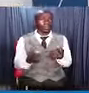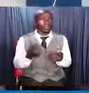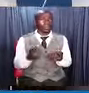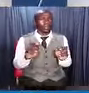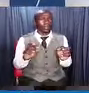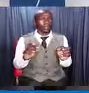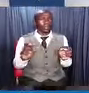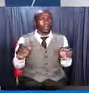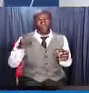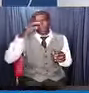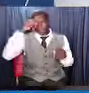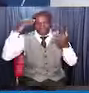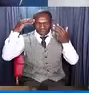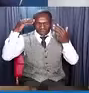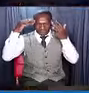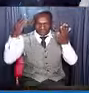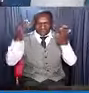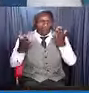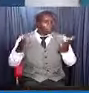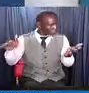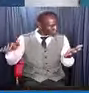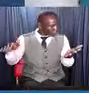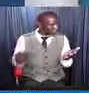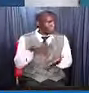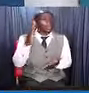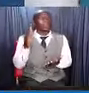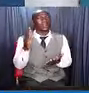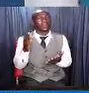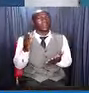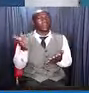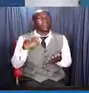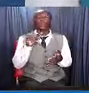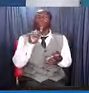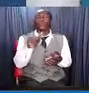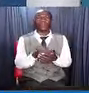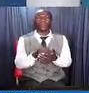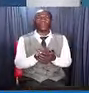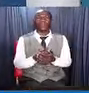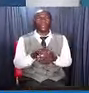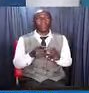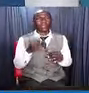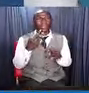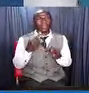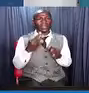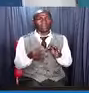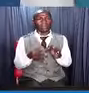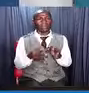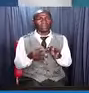And there's nothing that is. Maana hatujui kutoka huko wapita moja kwa moja. Because we don't know whether you'll come back or not. Lakini